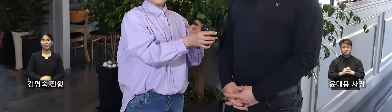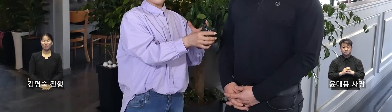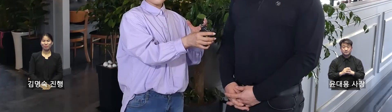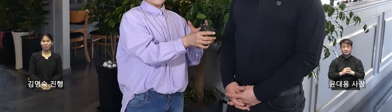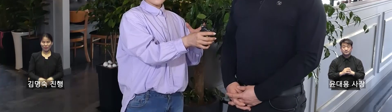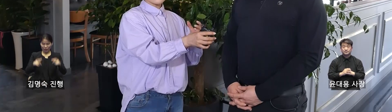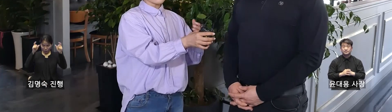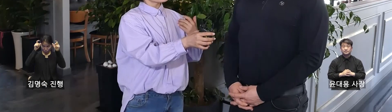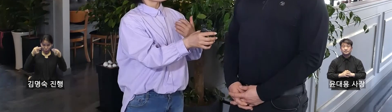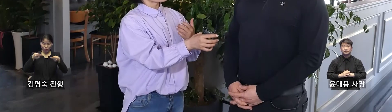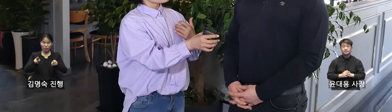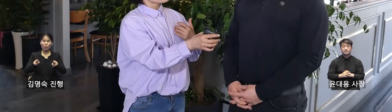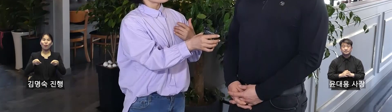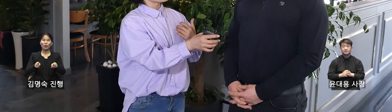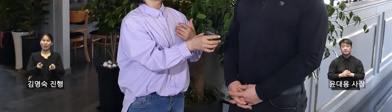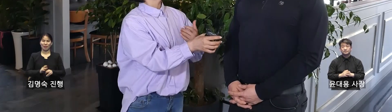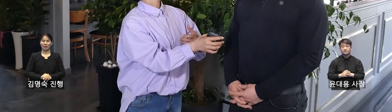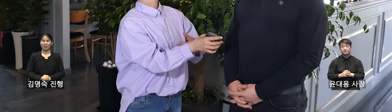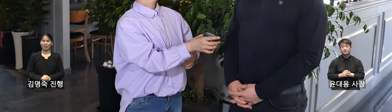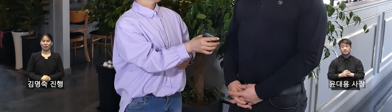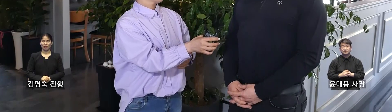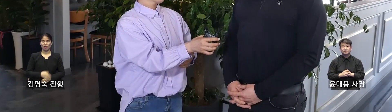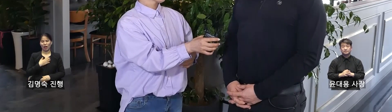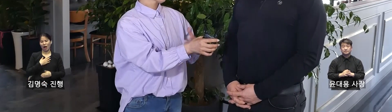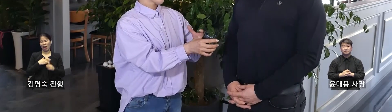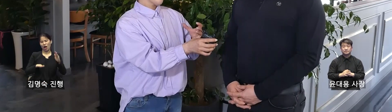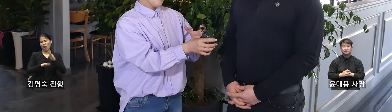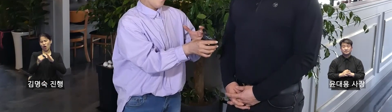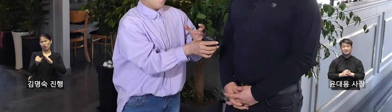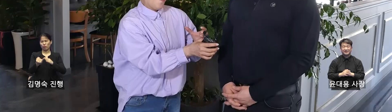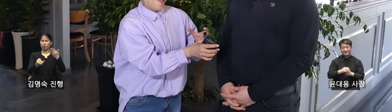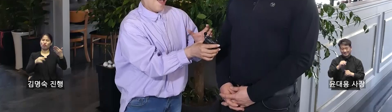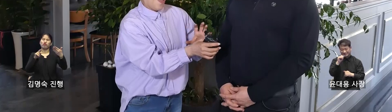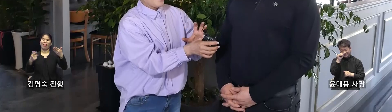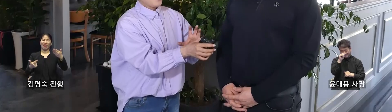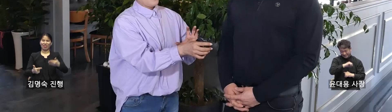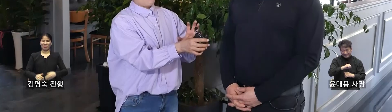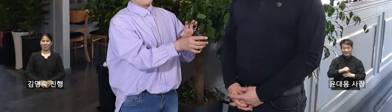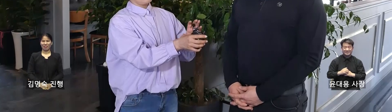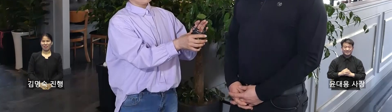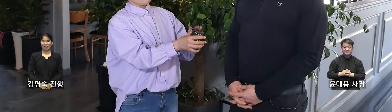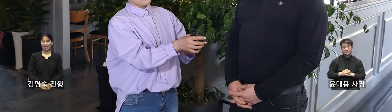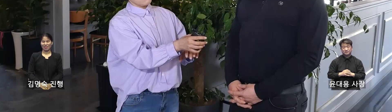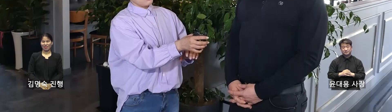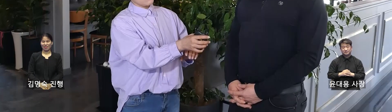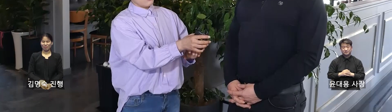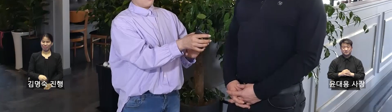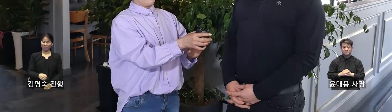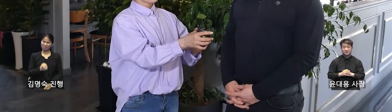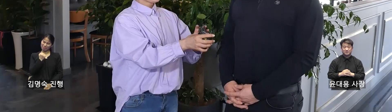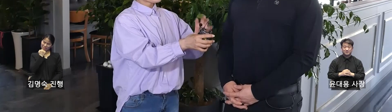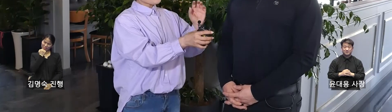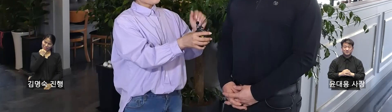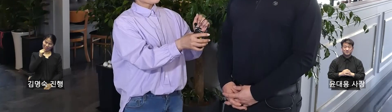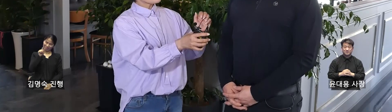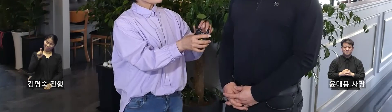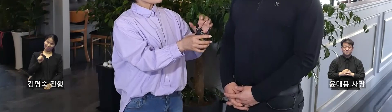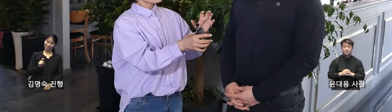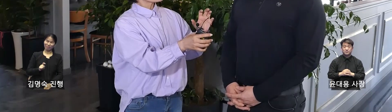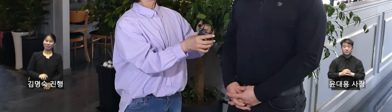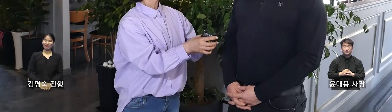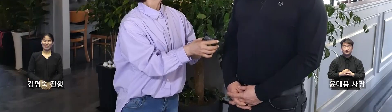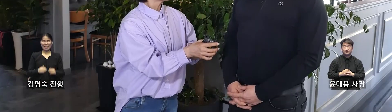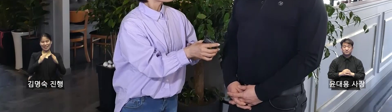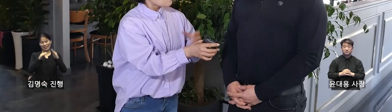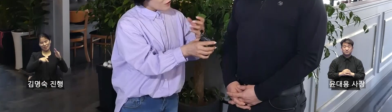소 불고기가 제가 이제 또 저기 주부 9단이거든요. 아, 예. 아, 웃으시는 게 어째. 그래서 네.